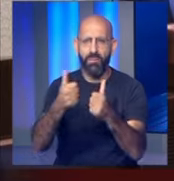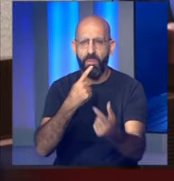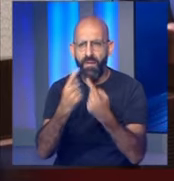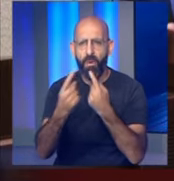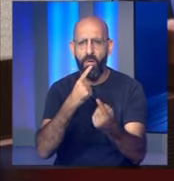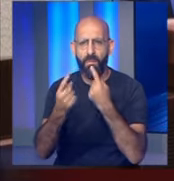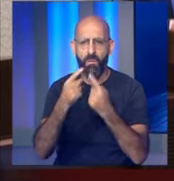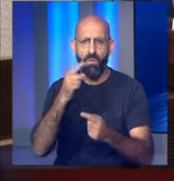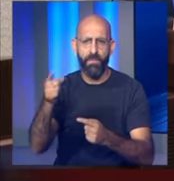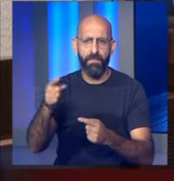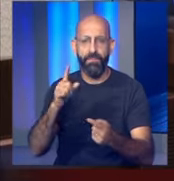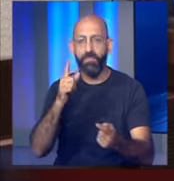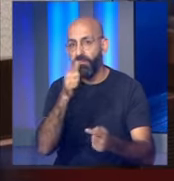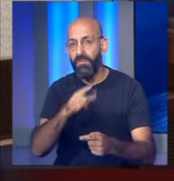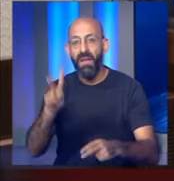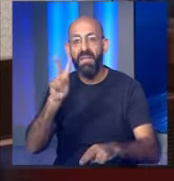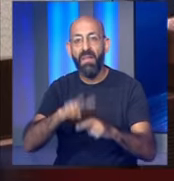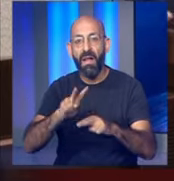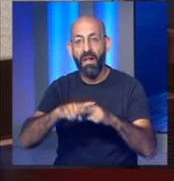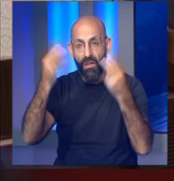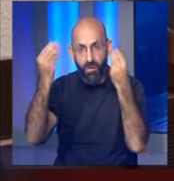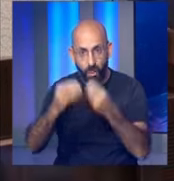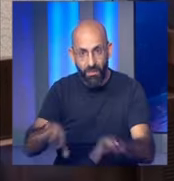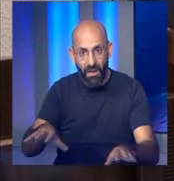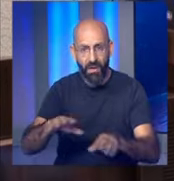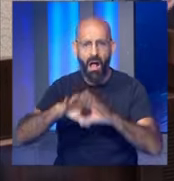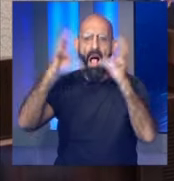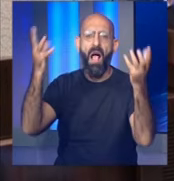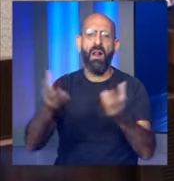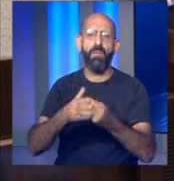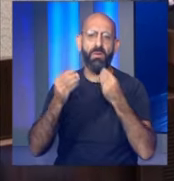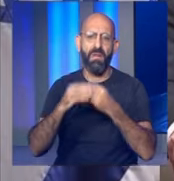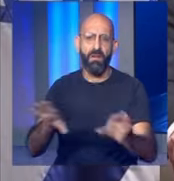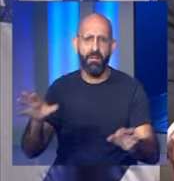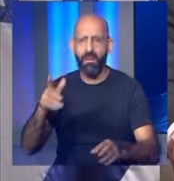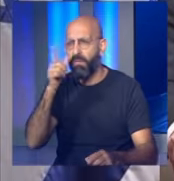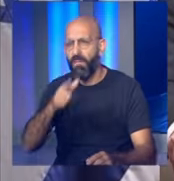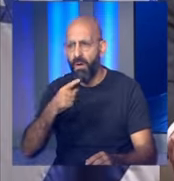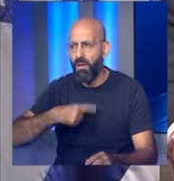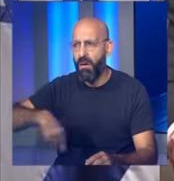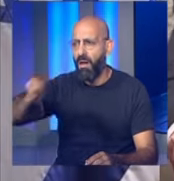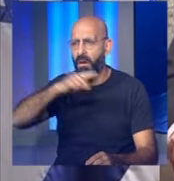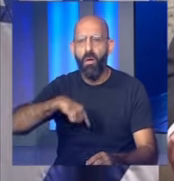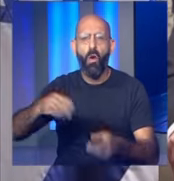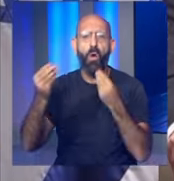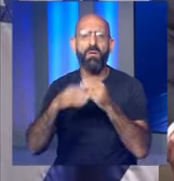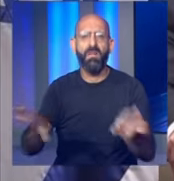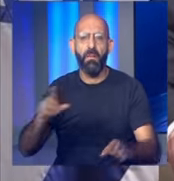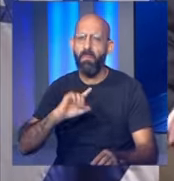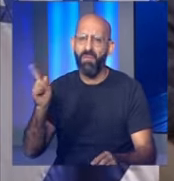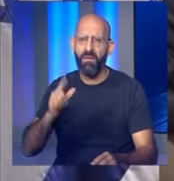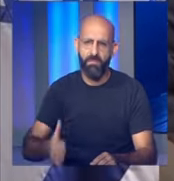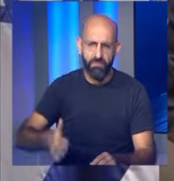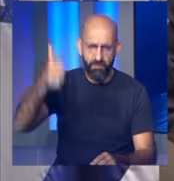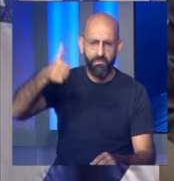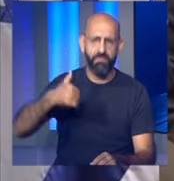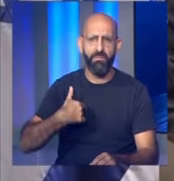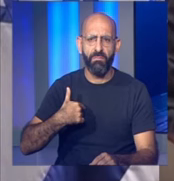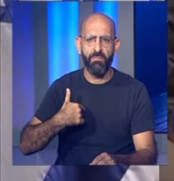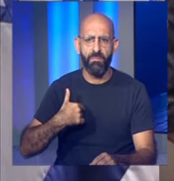التحريض والاستنجاد ومحاولة المراوغة ليهول بالآتي: إذا سقطت إسرائيل سقط العالم